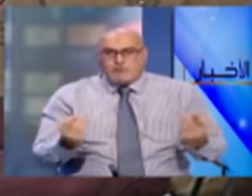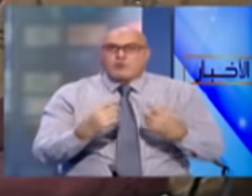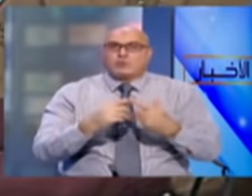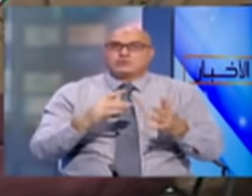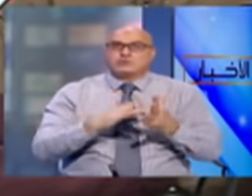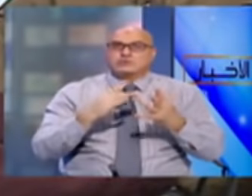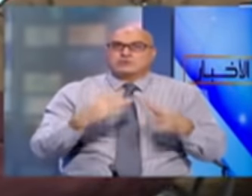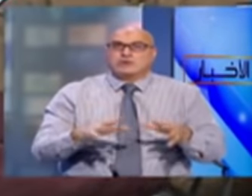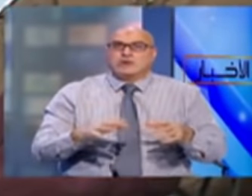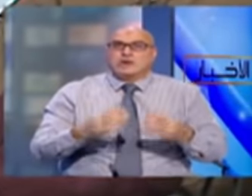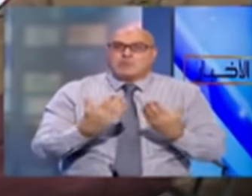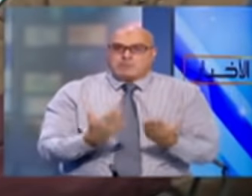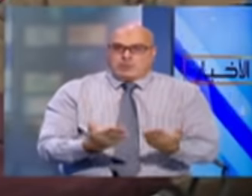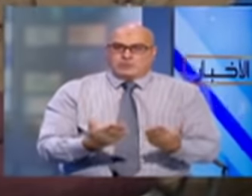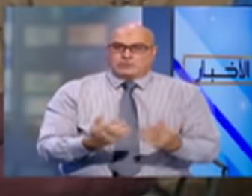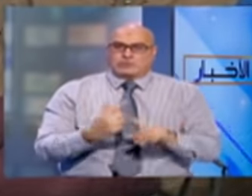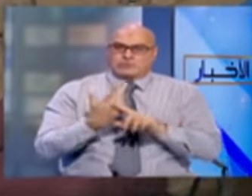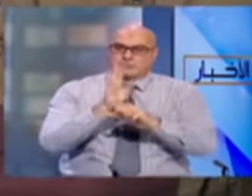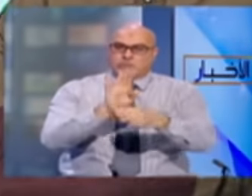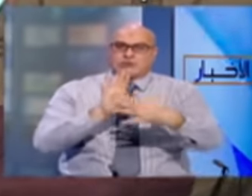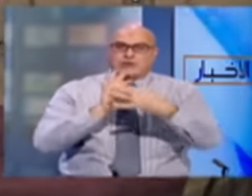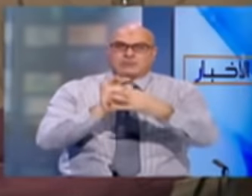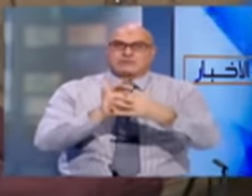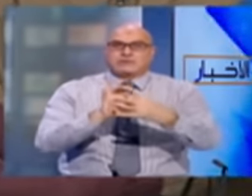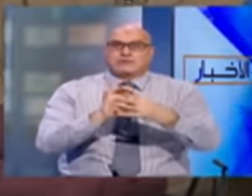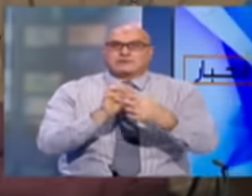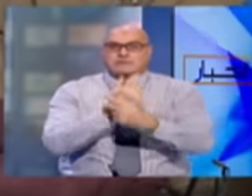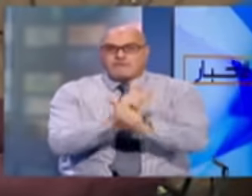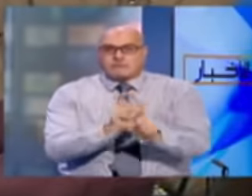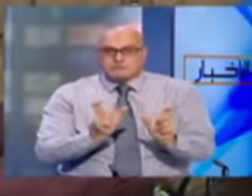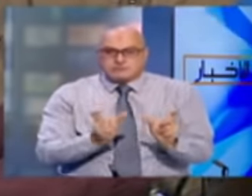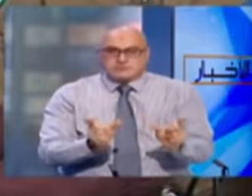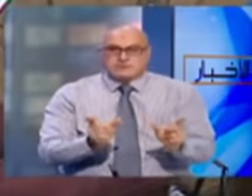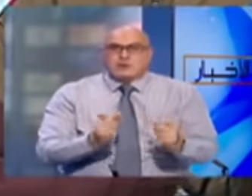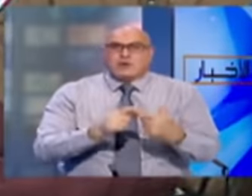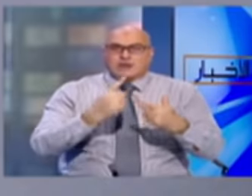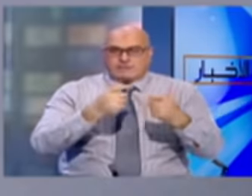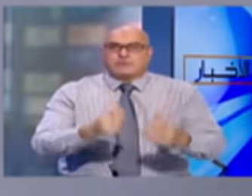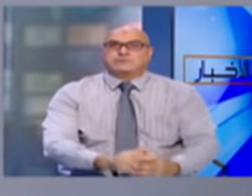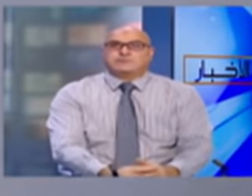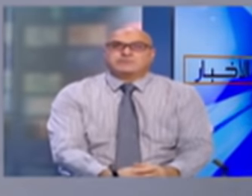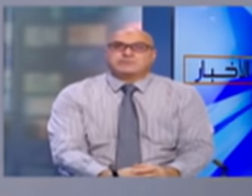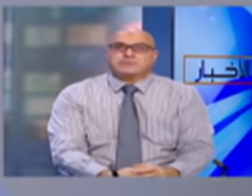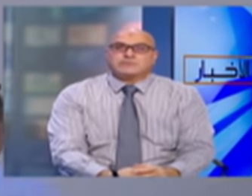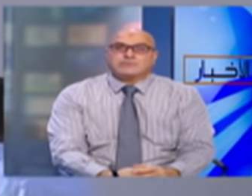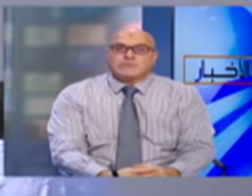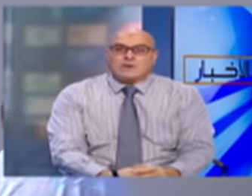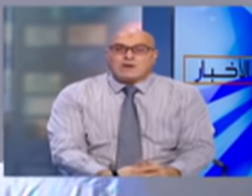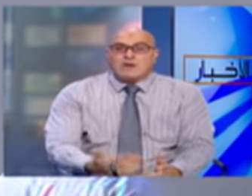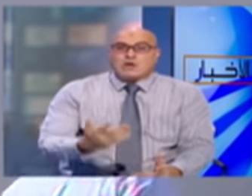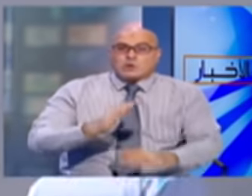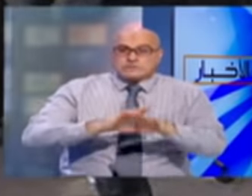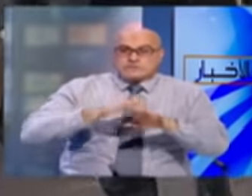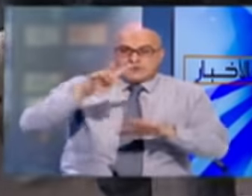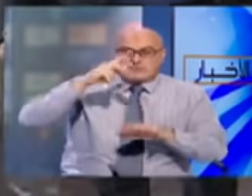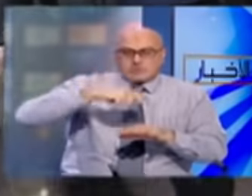بعطاءاتها التي يتمظهر فيها حافظ القرآن الكريم في شتى المجالات وليس تخصصا واحدا. عيسى بلخضر وهو يزور